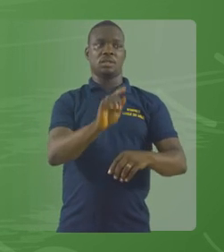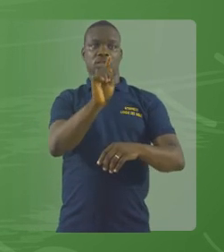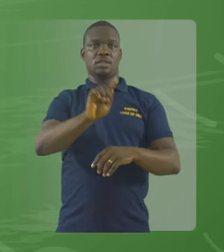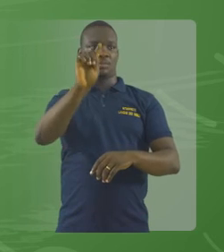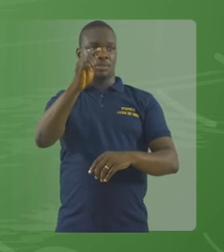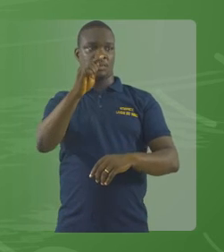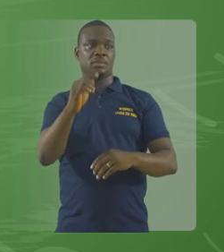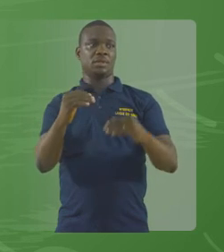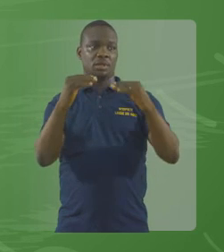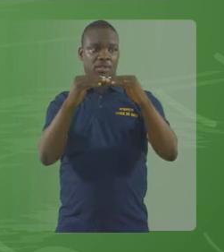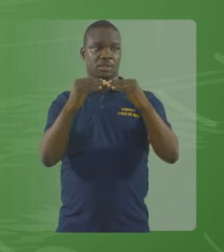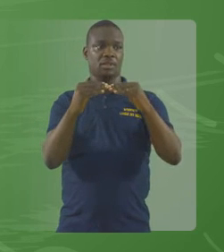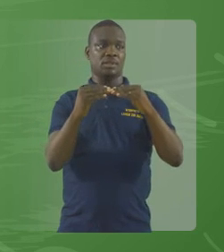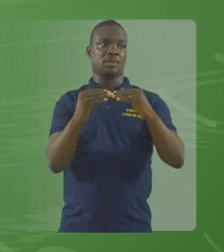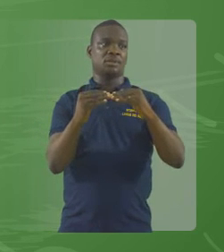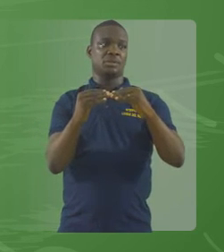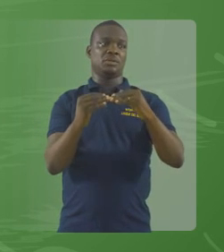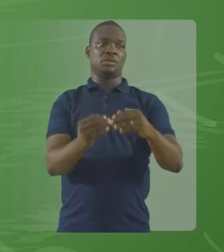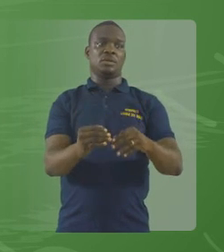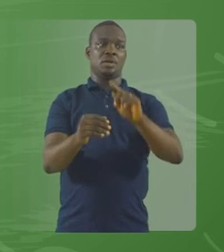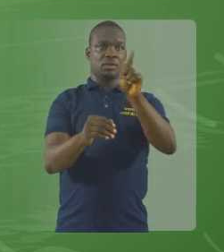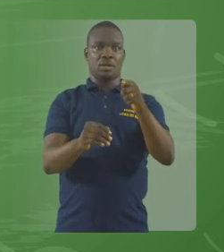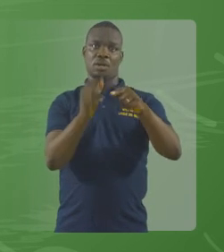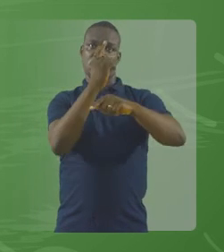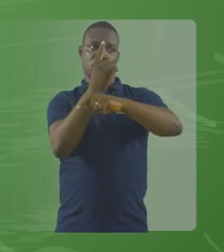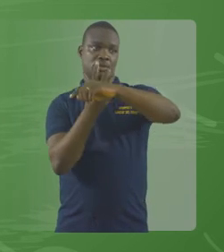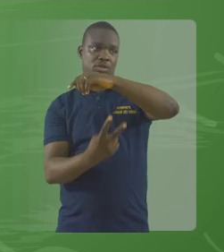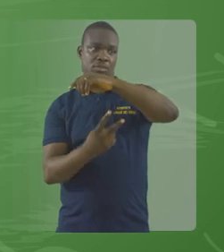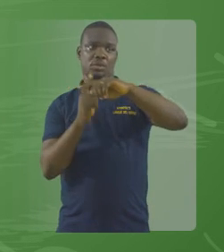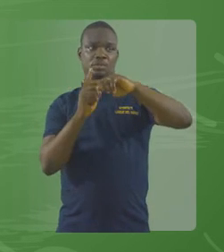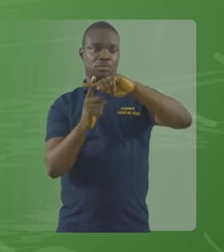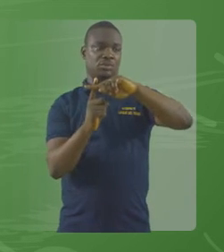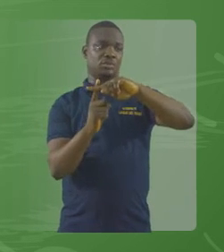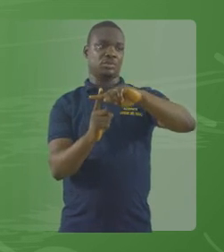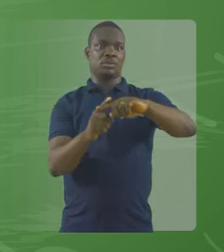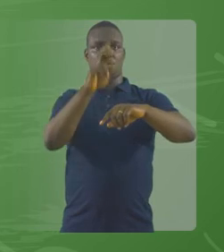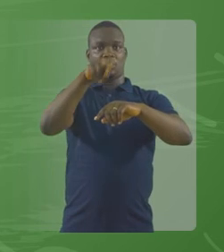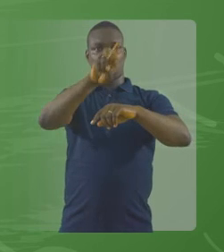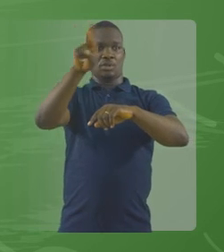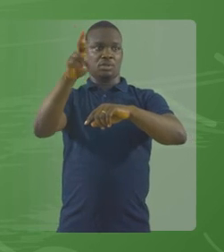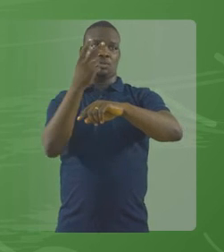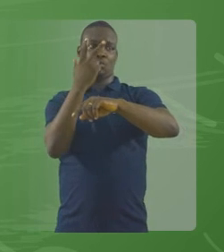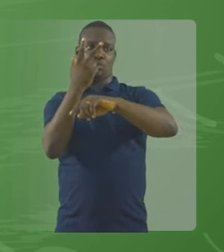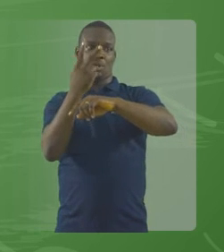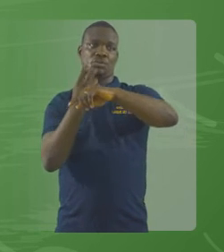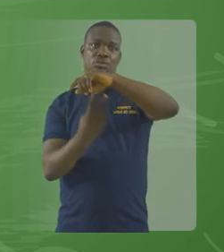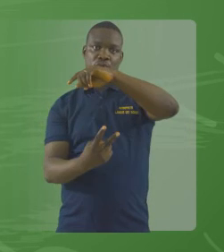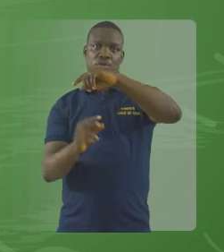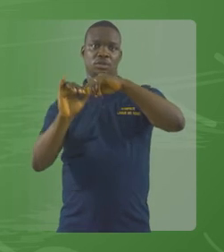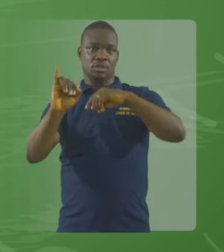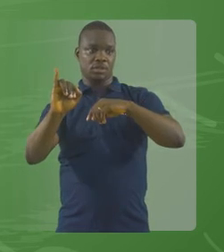est égal à 1 demi plus racine de 3 sur